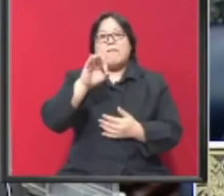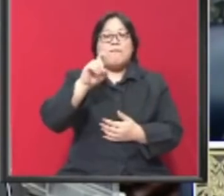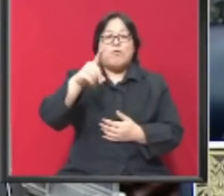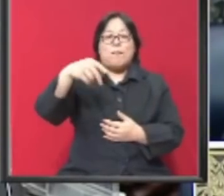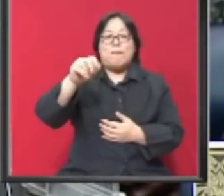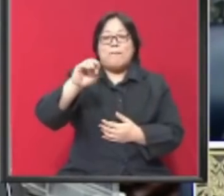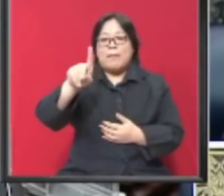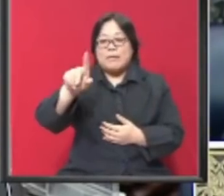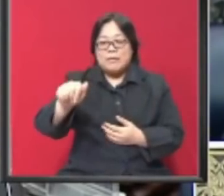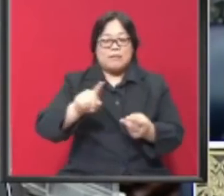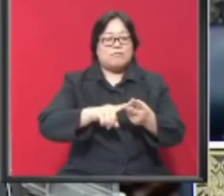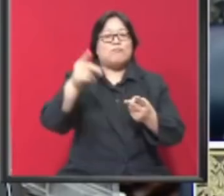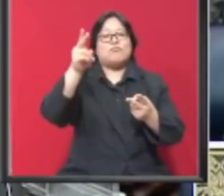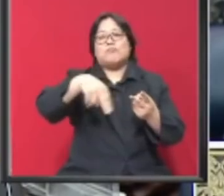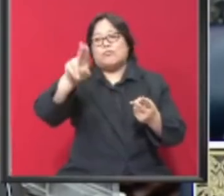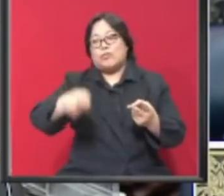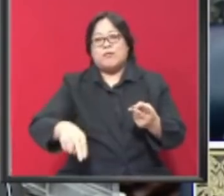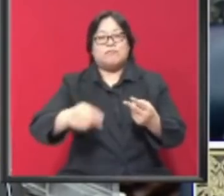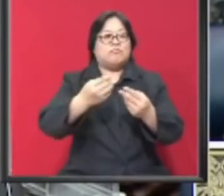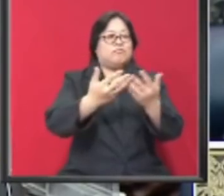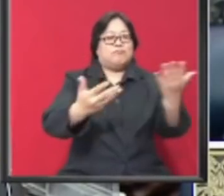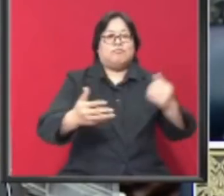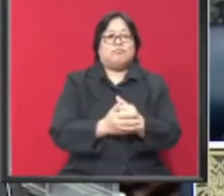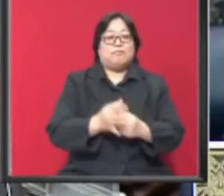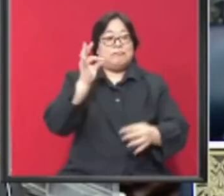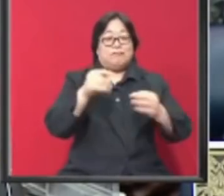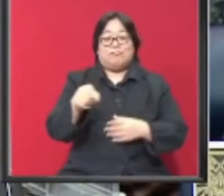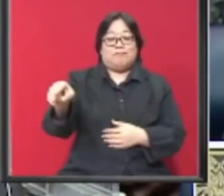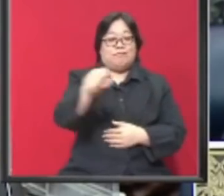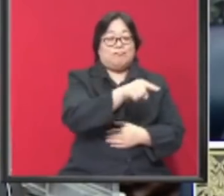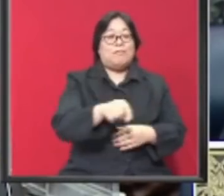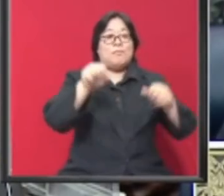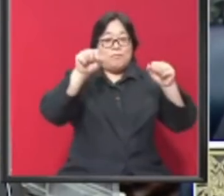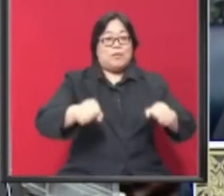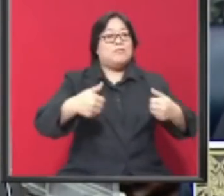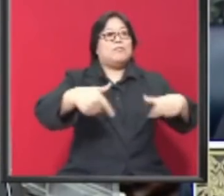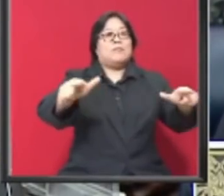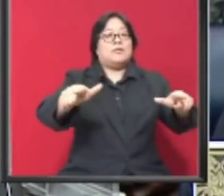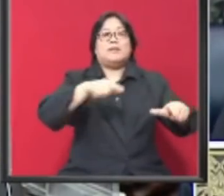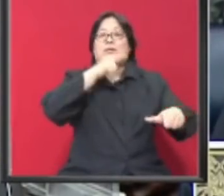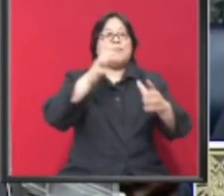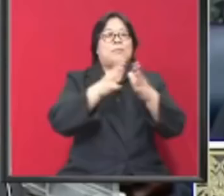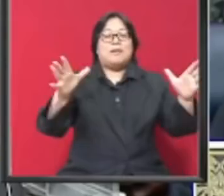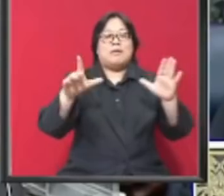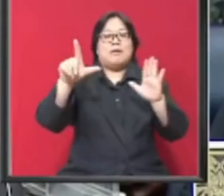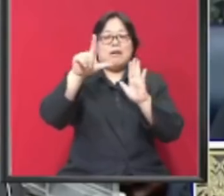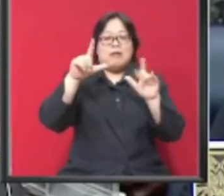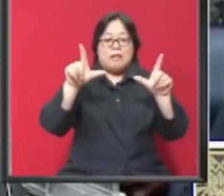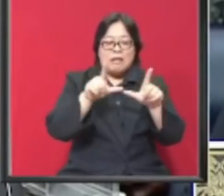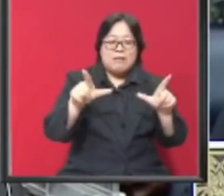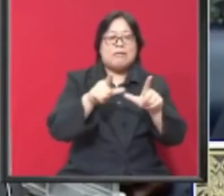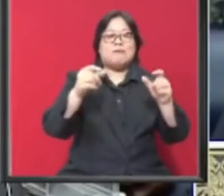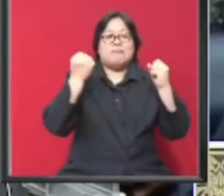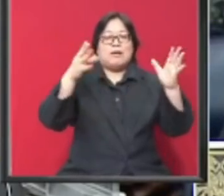grab dan lain-lain jika industri ini di benar tanpa terlalu banyak lessen dan aturan